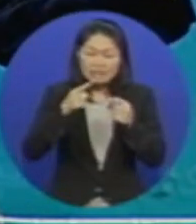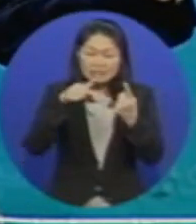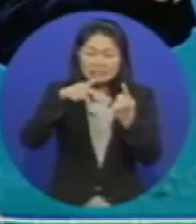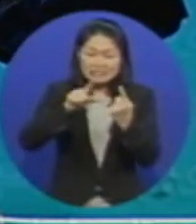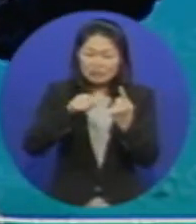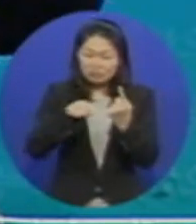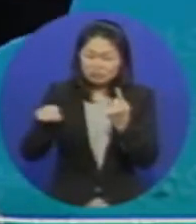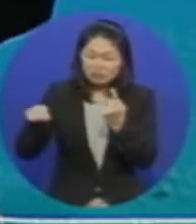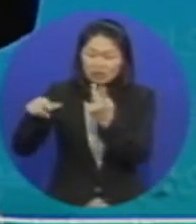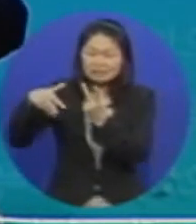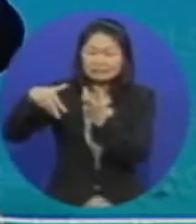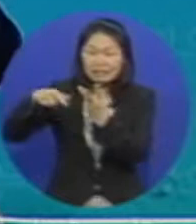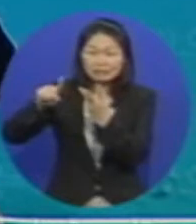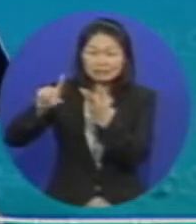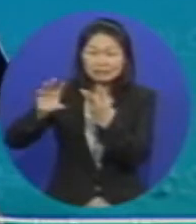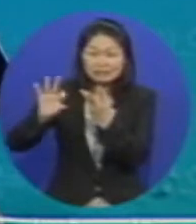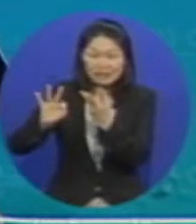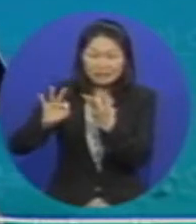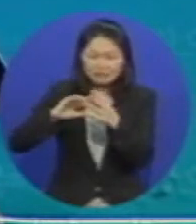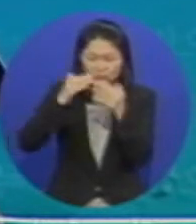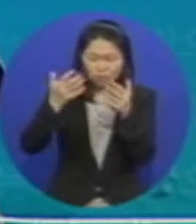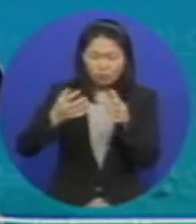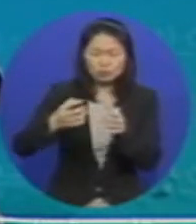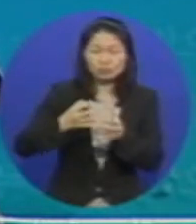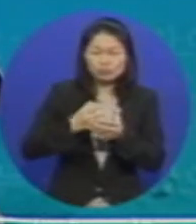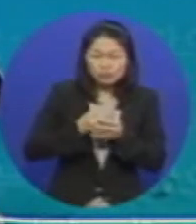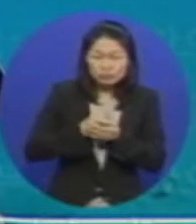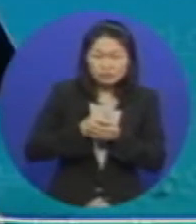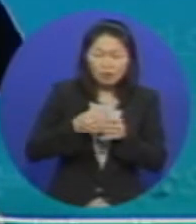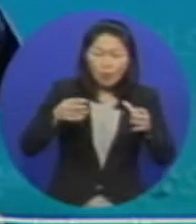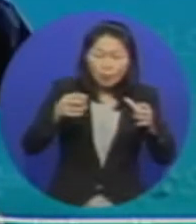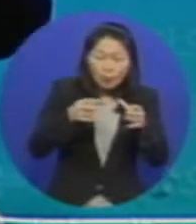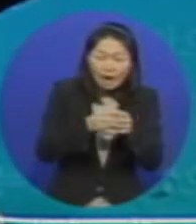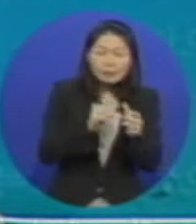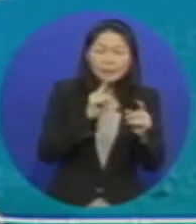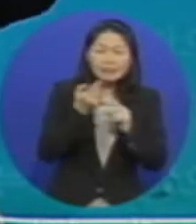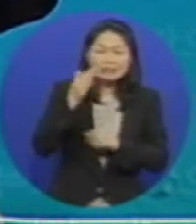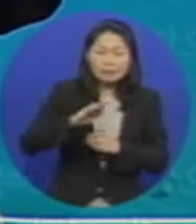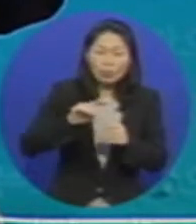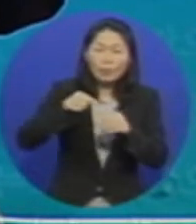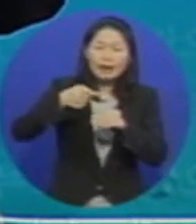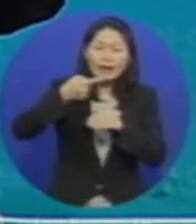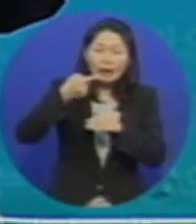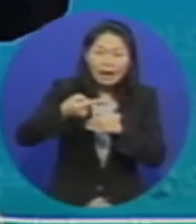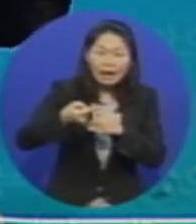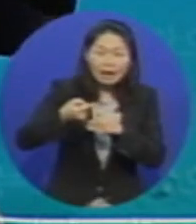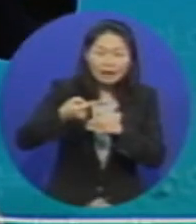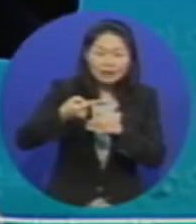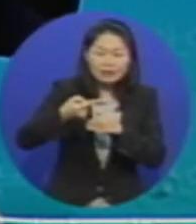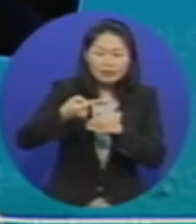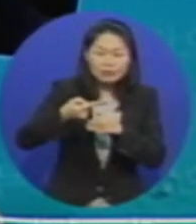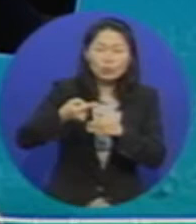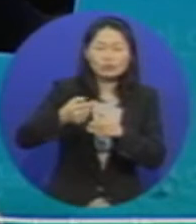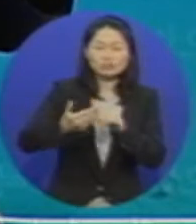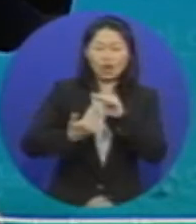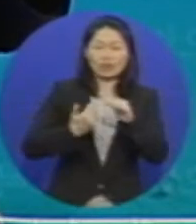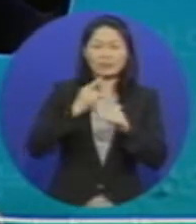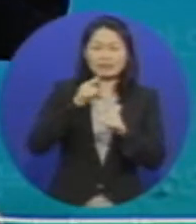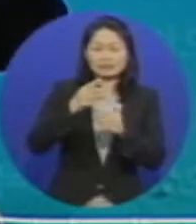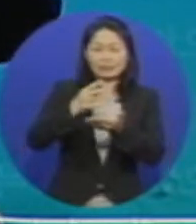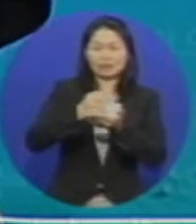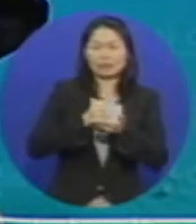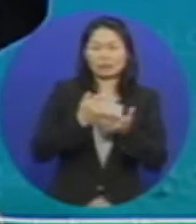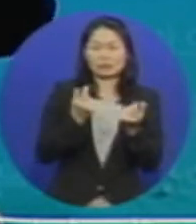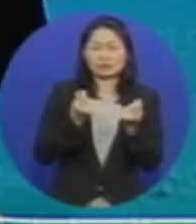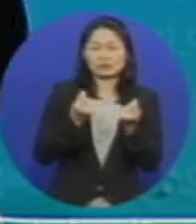말씀을 다 품는 말씀이지만 바로 고 앞에 있는 말씀을 받는 것이기도 해요